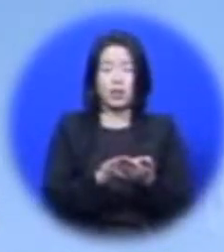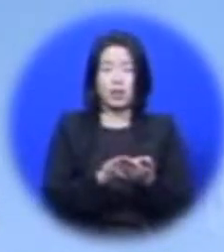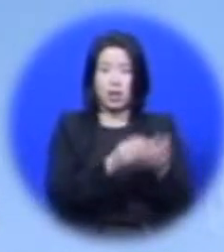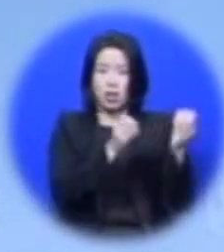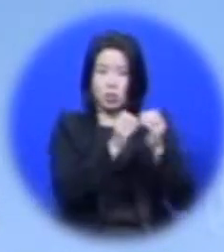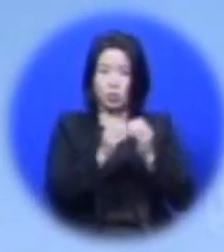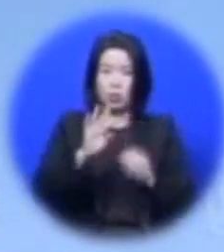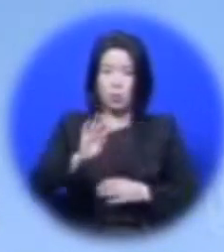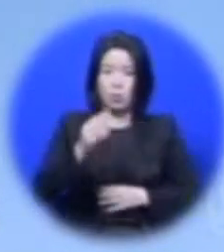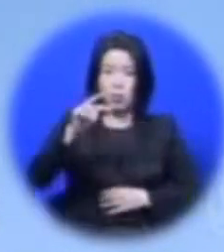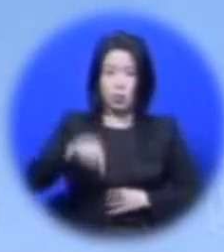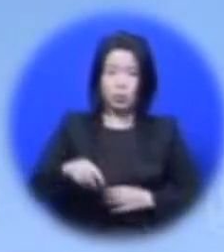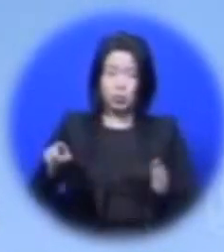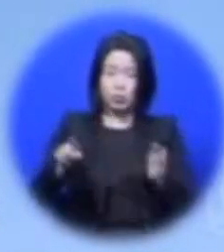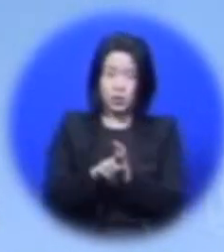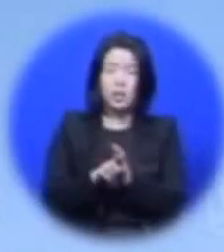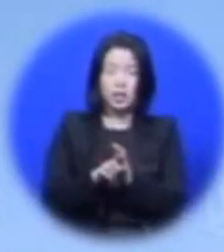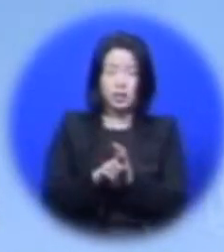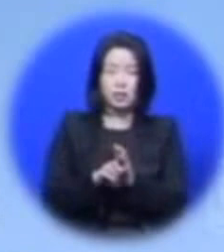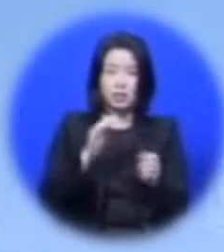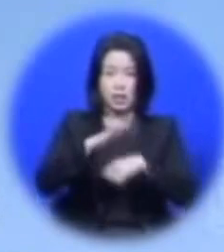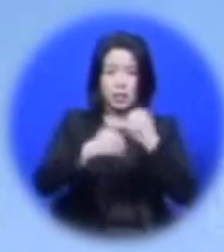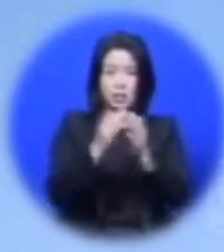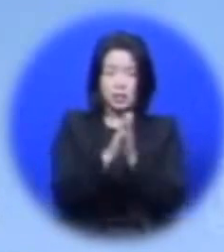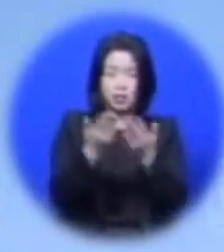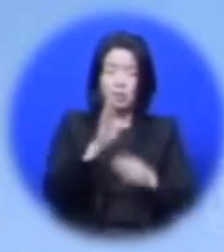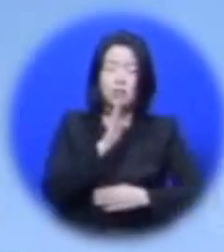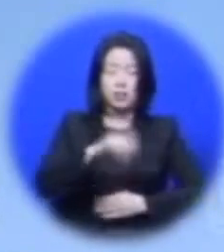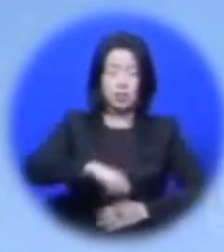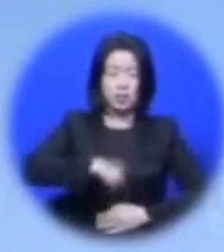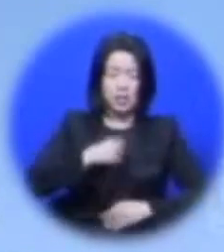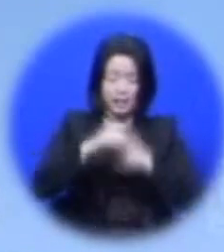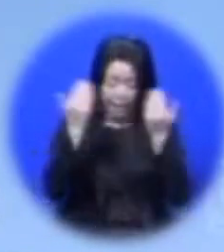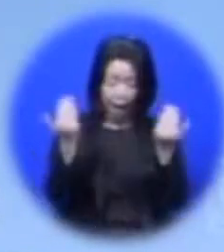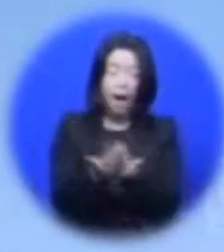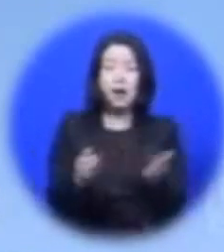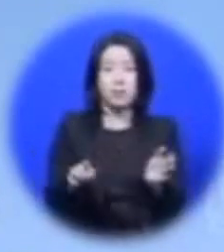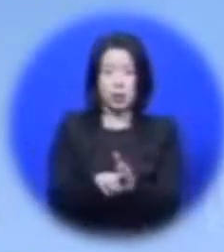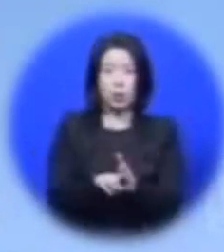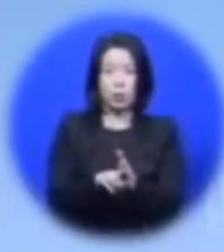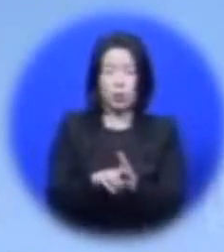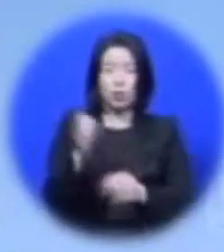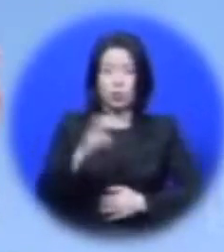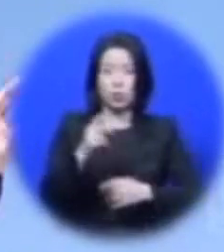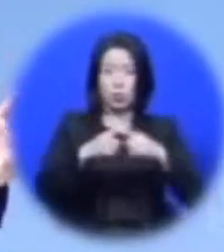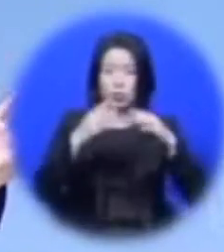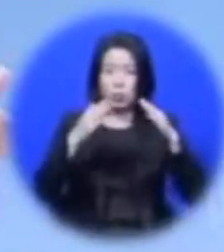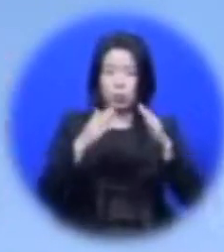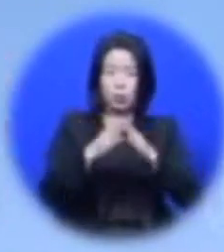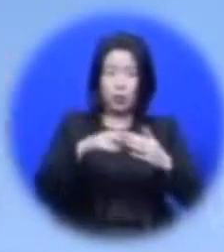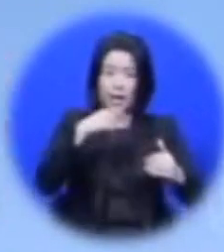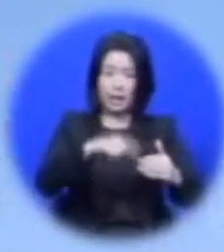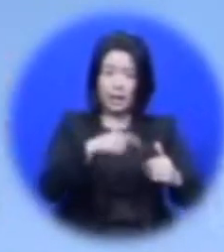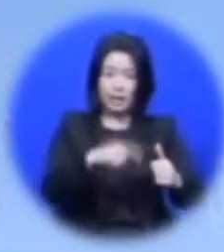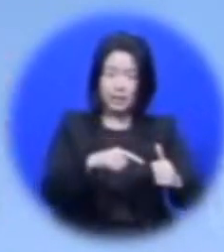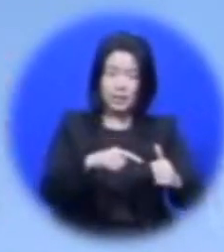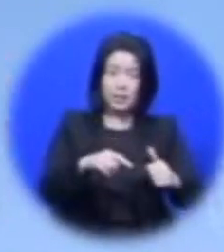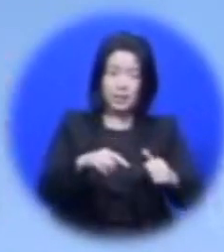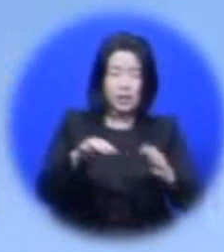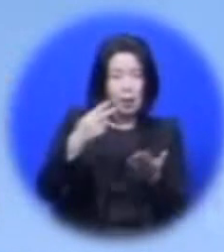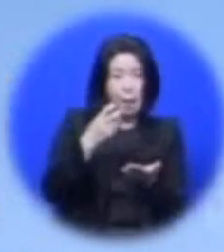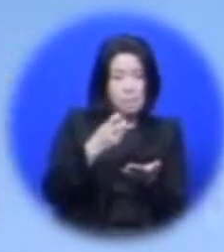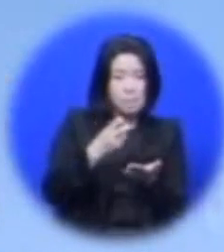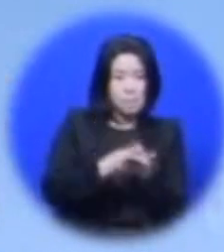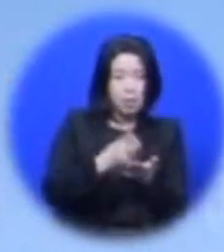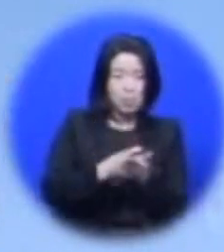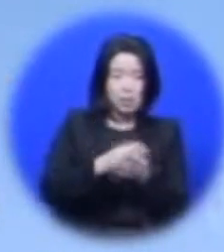정통 보수 신앙은 성경의 진리를 다 믿고 그리고 교회에서 가르치는 교리를 다 믿는 사람들을